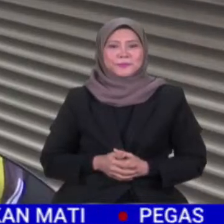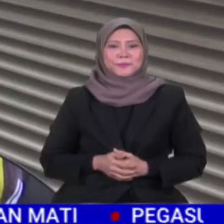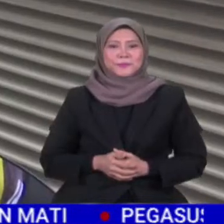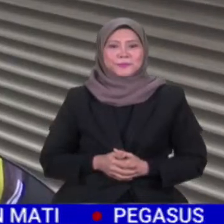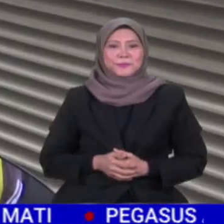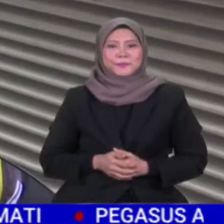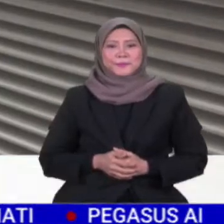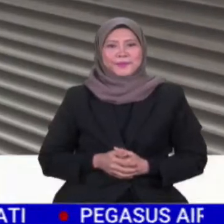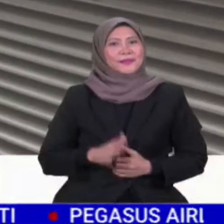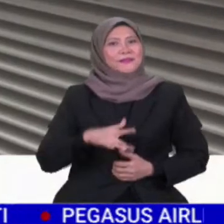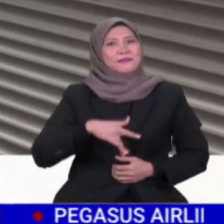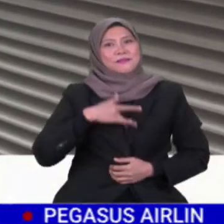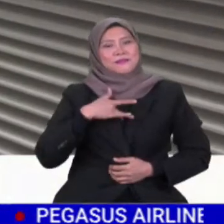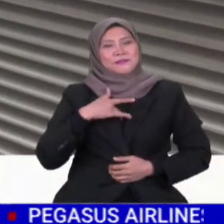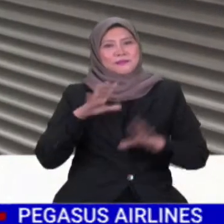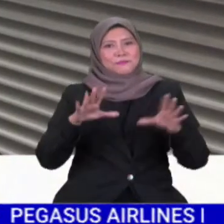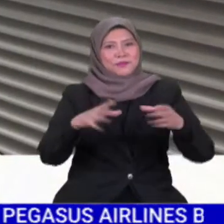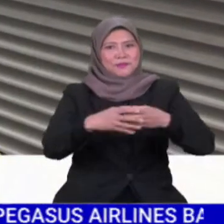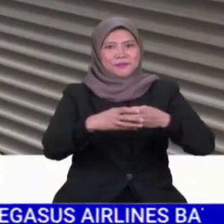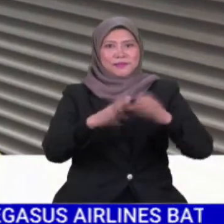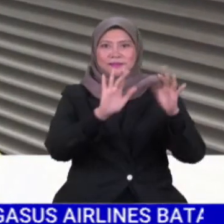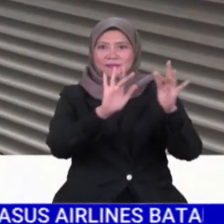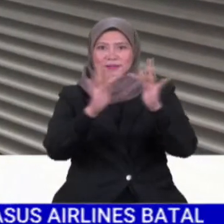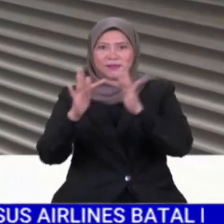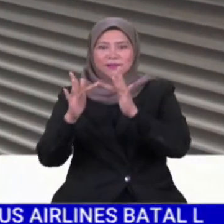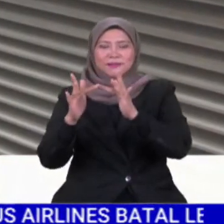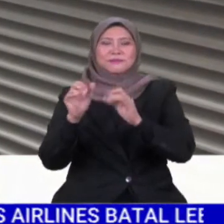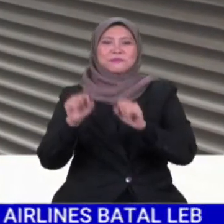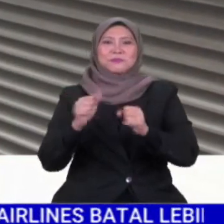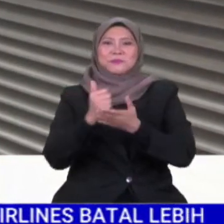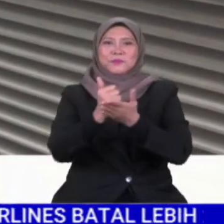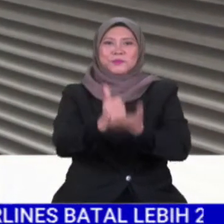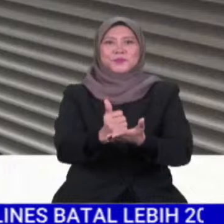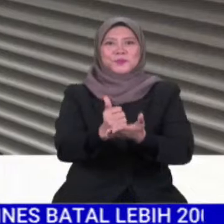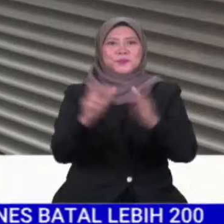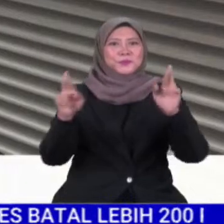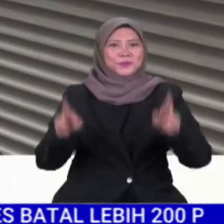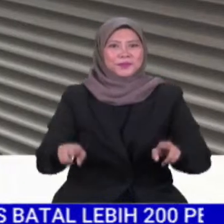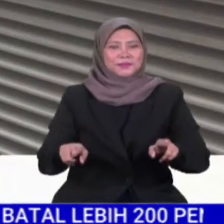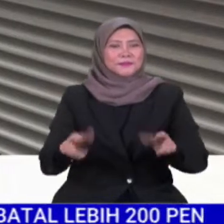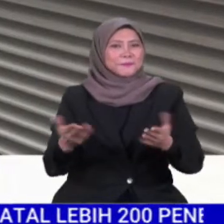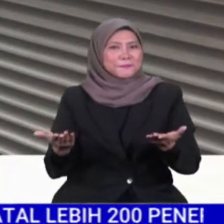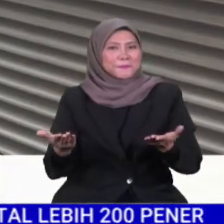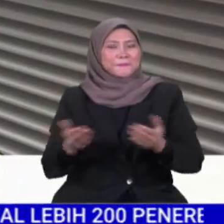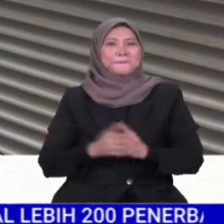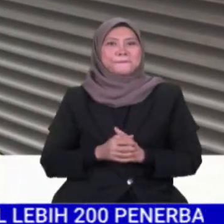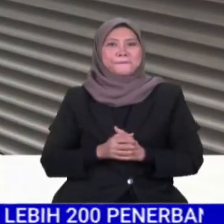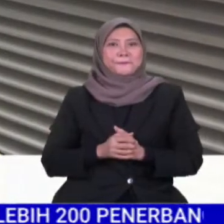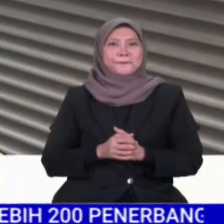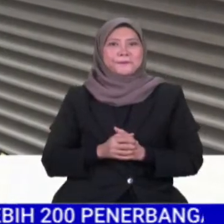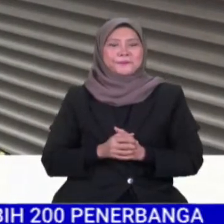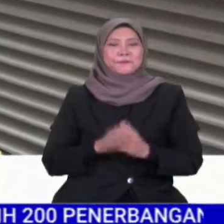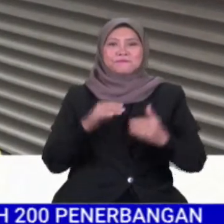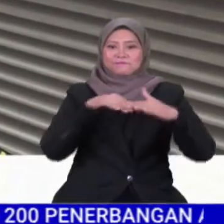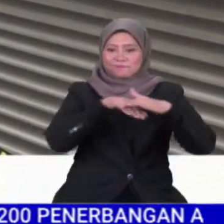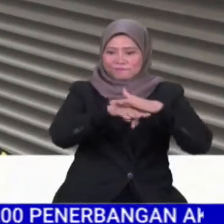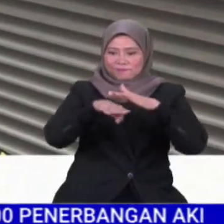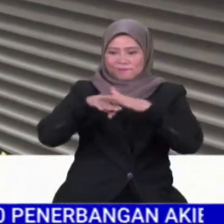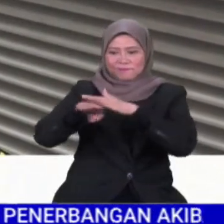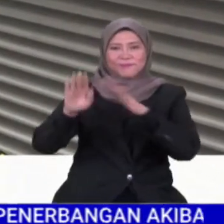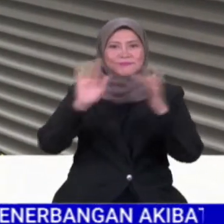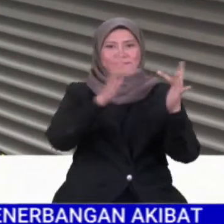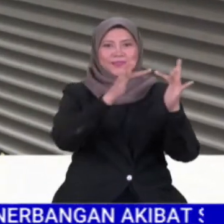Saya rasa pakej itu memang akan membantu rakyat kita lah dari segi mendapatkan akses